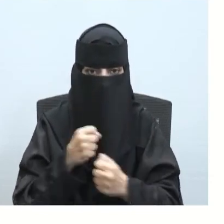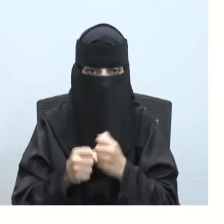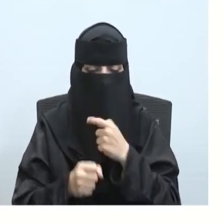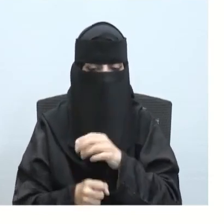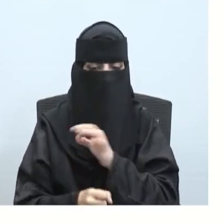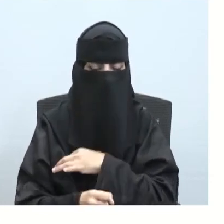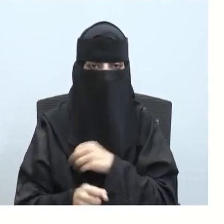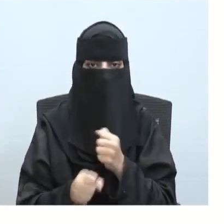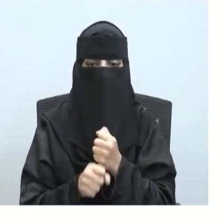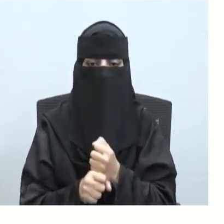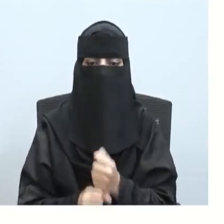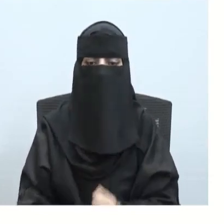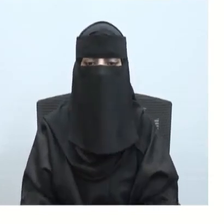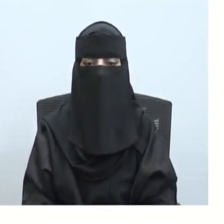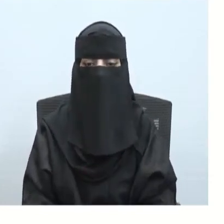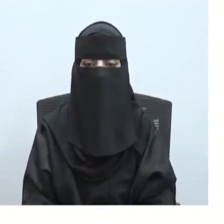مفيدة للأعمال.